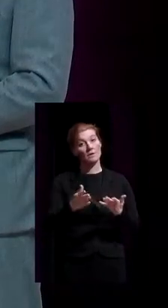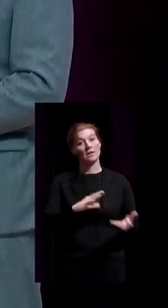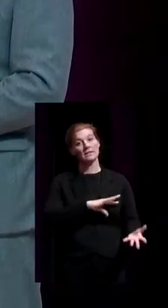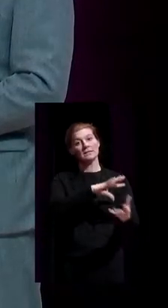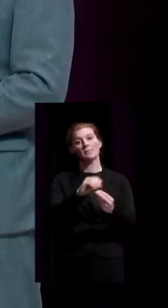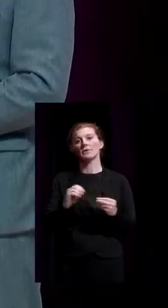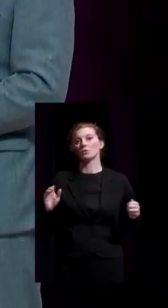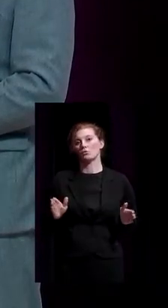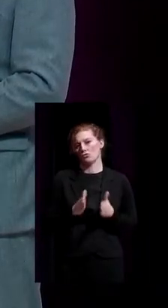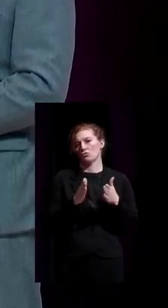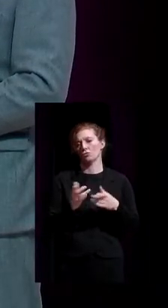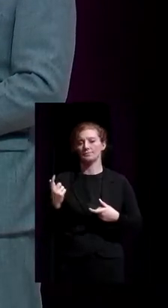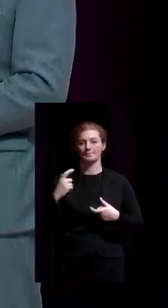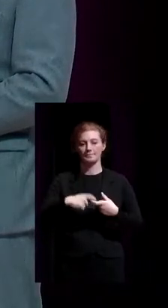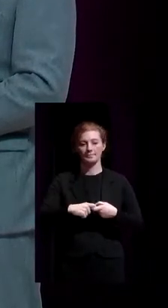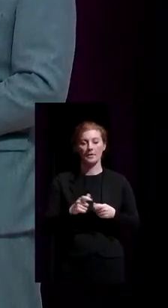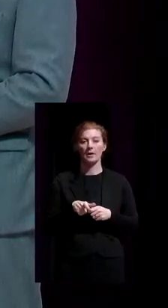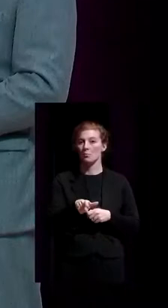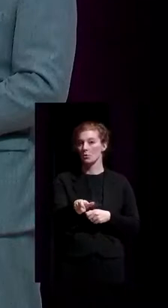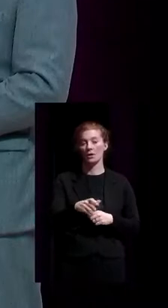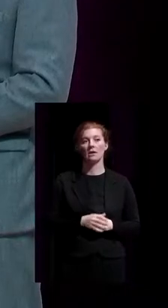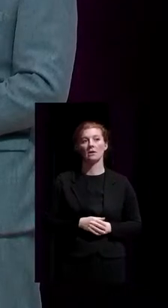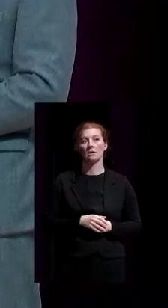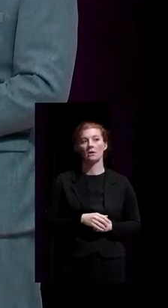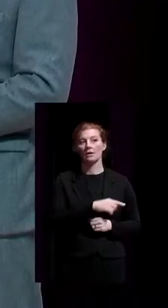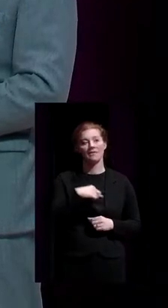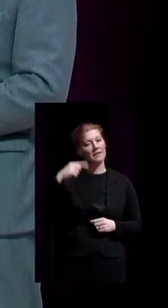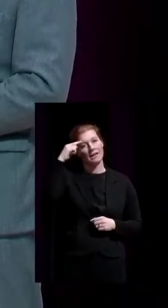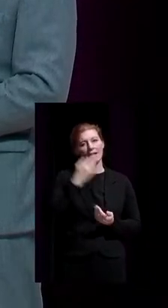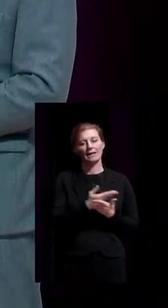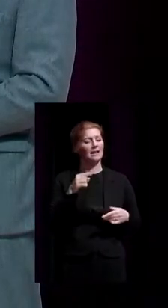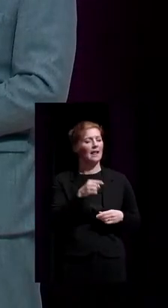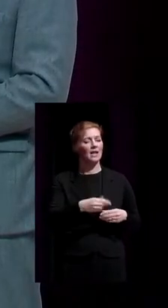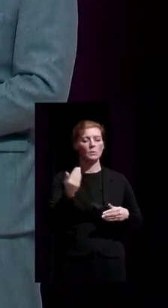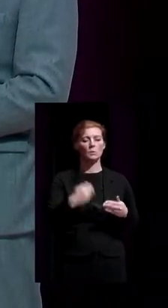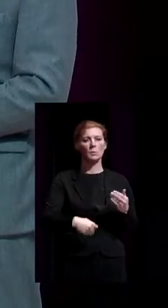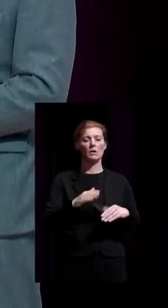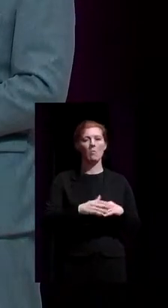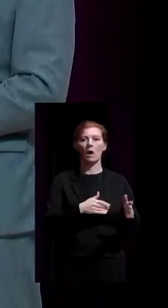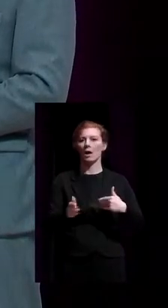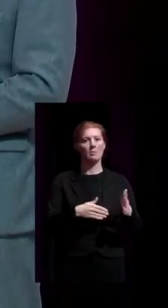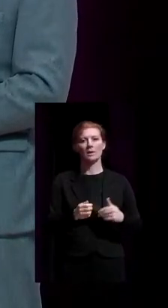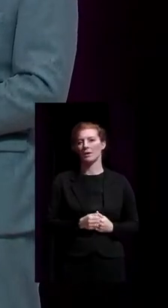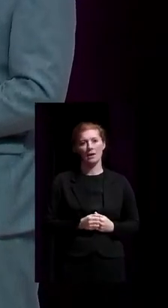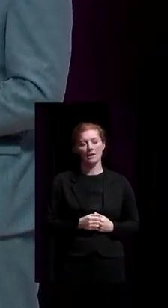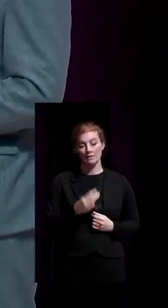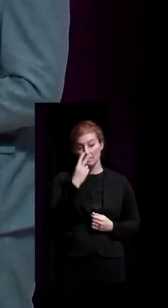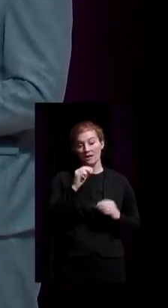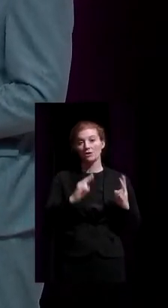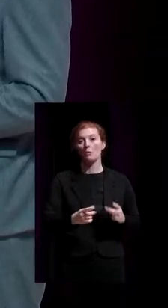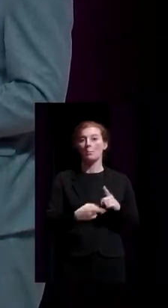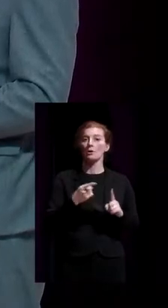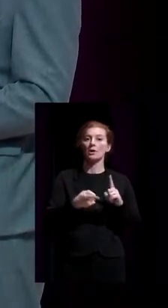kort sammanfattning av rapporten. Vi ser inte den som slutet på vårt arbete. Vi ser den som början till